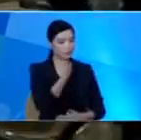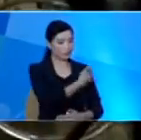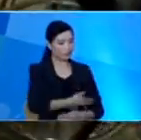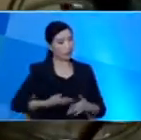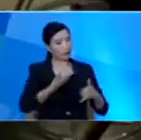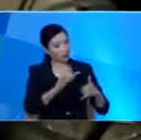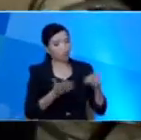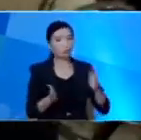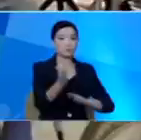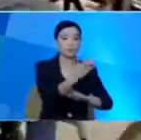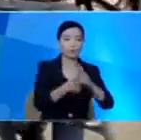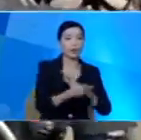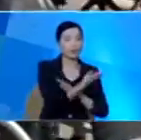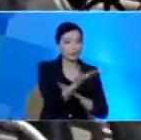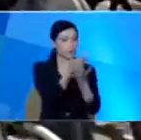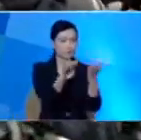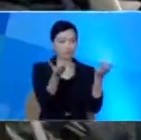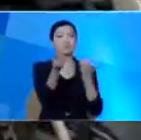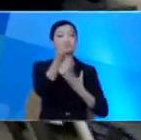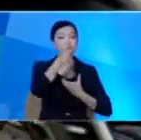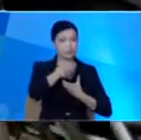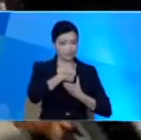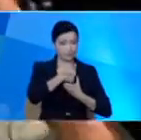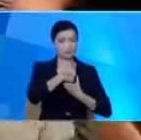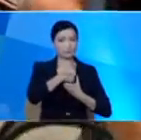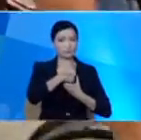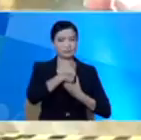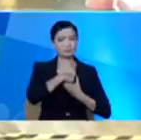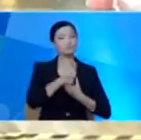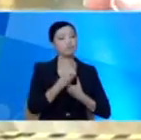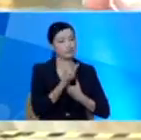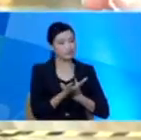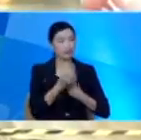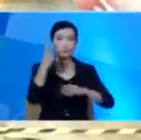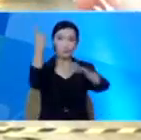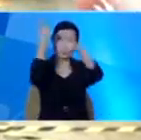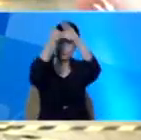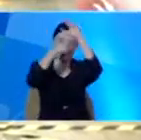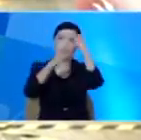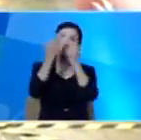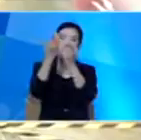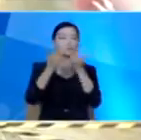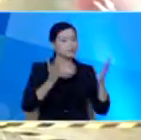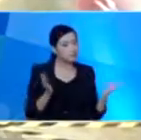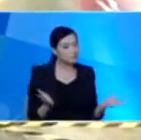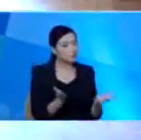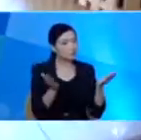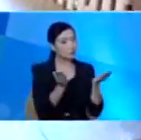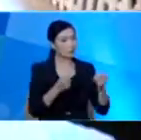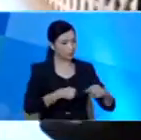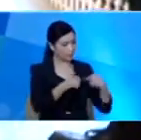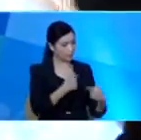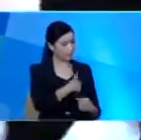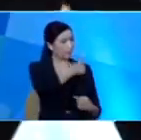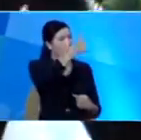างนี้ได้เป็นดอกบัวบาน ครับ ฉะนั้นตรงนี ้ครับ องค์สมเด็จพระสัมมาสัมพุทธเจ้ายกย่อง ค นมีจิตใจไม่ใช่